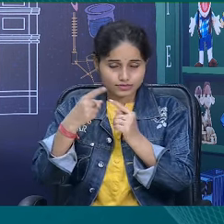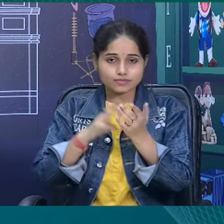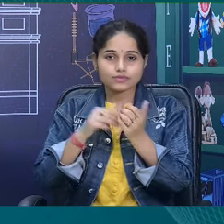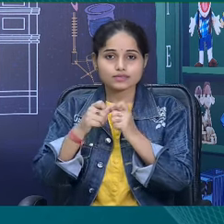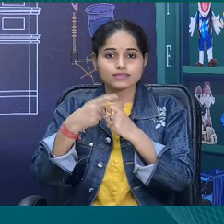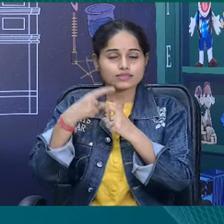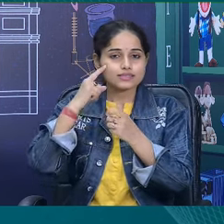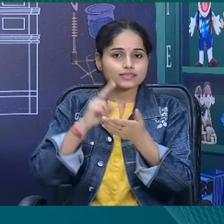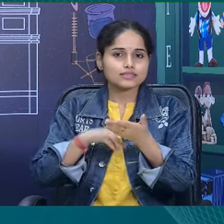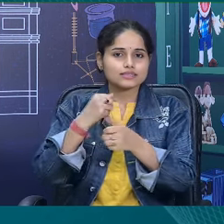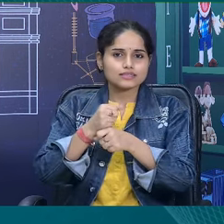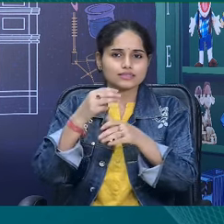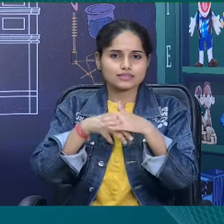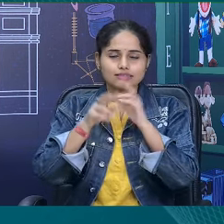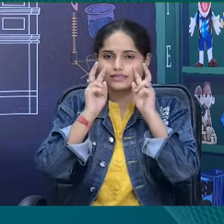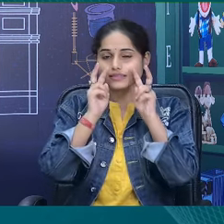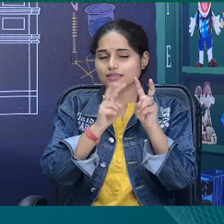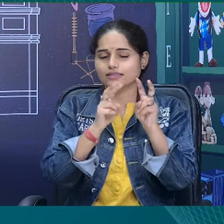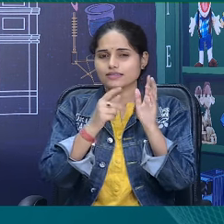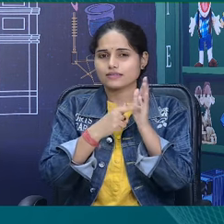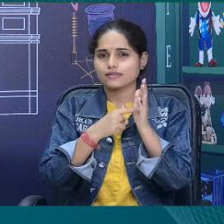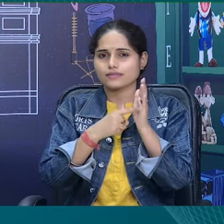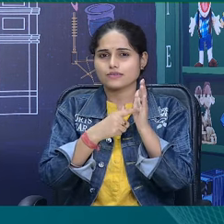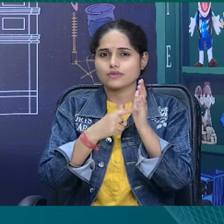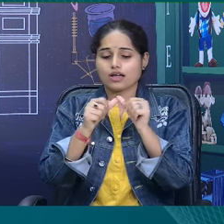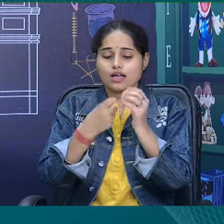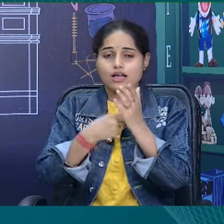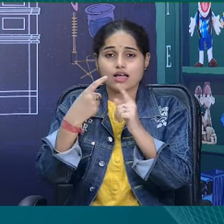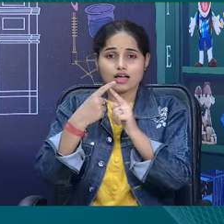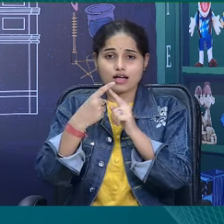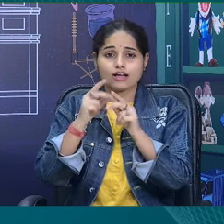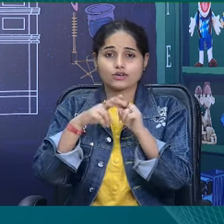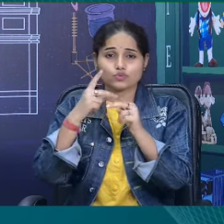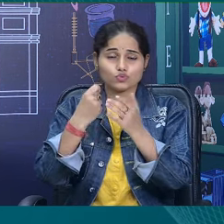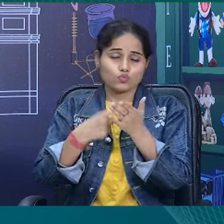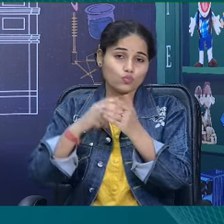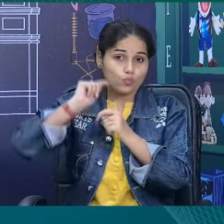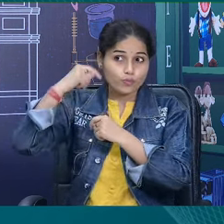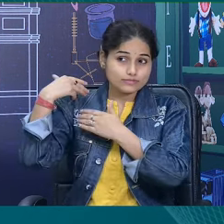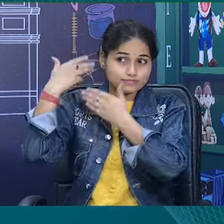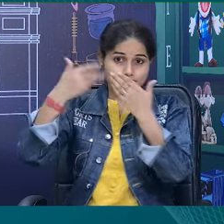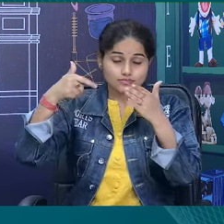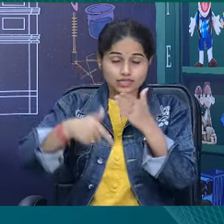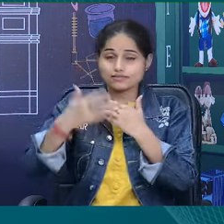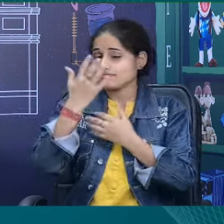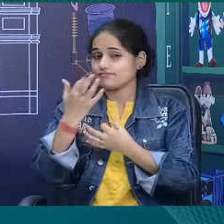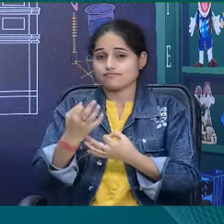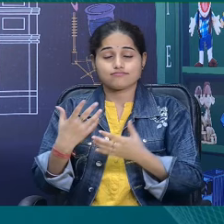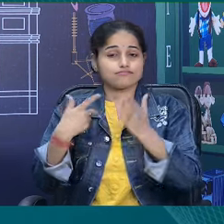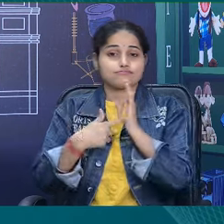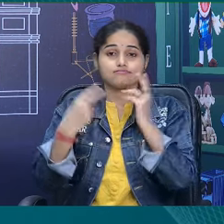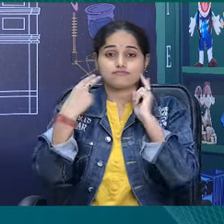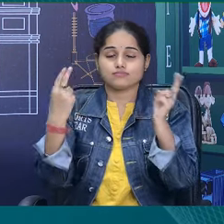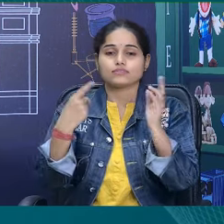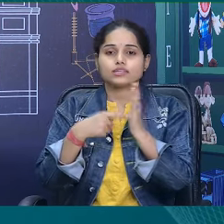बाद हम अगर देख पाएं तो बहुत ही इवॉल्व होती रही है आर्ट फॉर्म हमारी ब्रिटिश टाइम से लेकर के आज तक भी तो हमारे